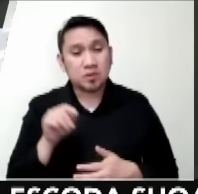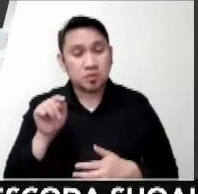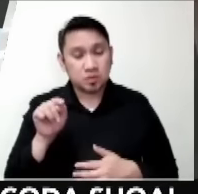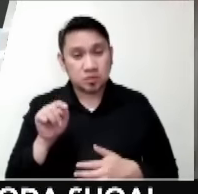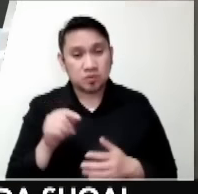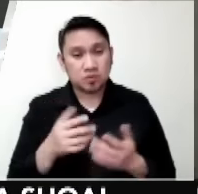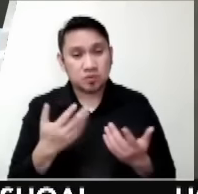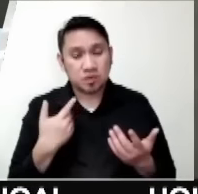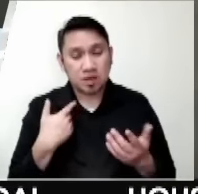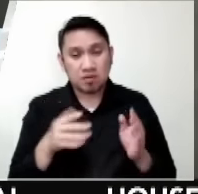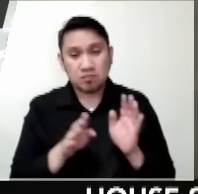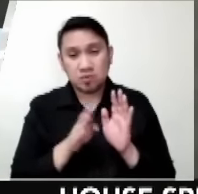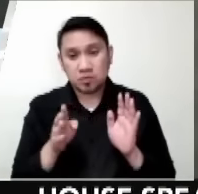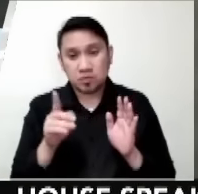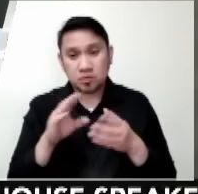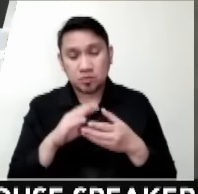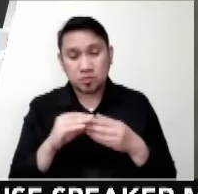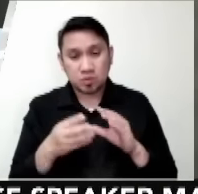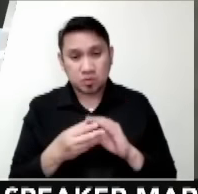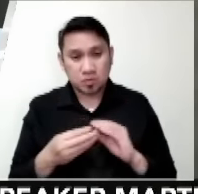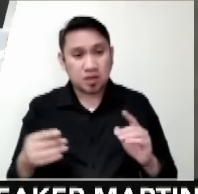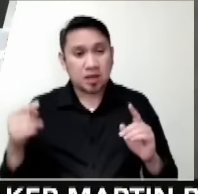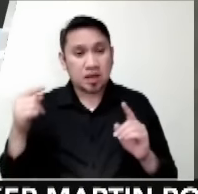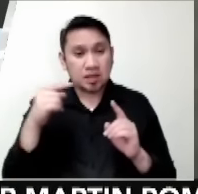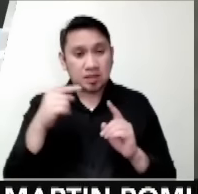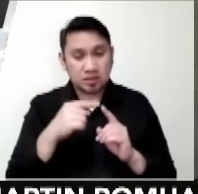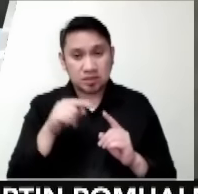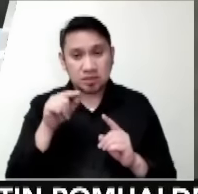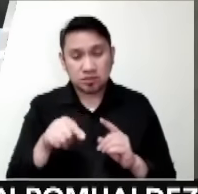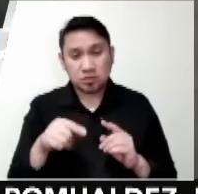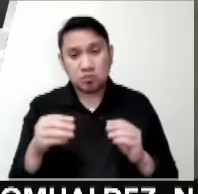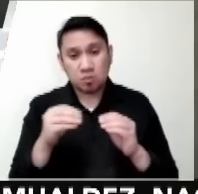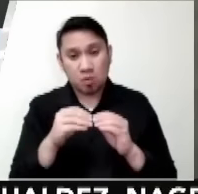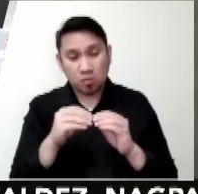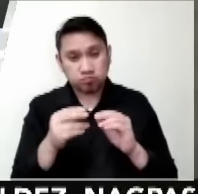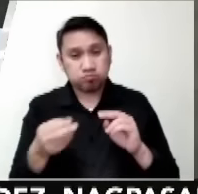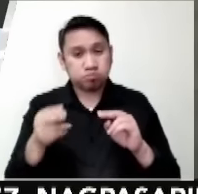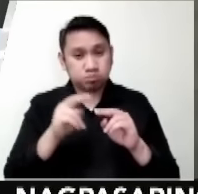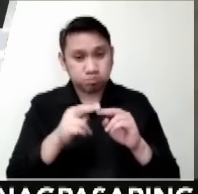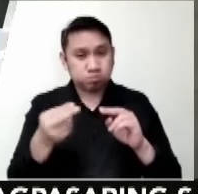yung kwentong yan. Hanggang sa lumaki, umabot na sa POGO. Para sa